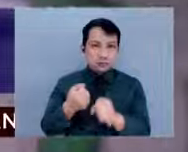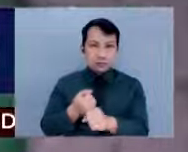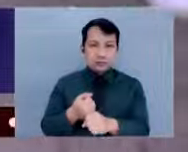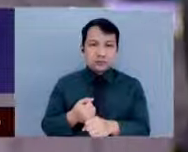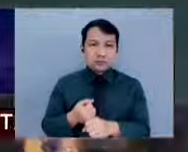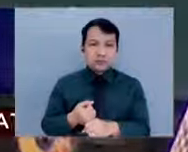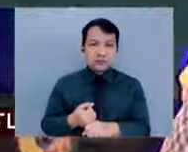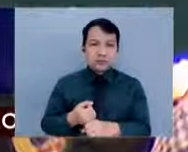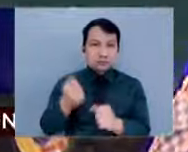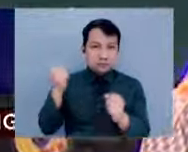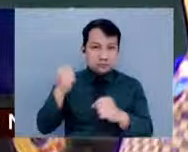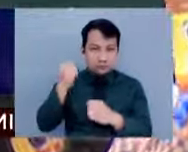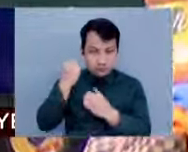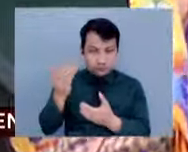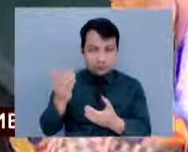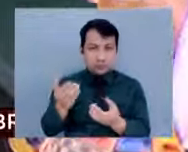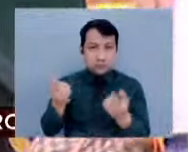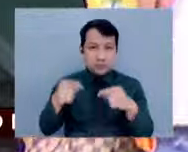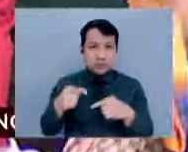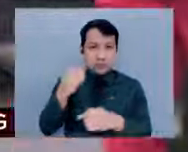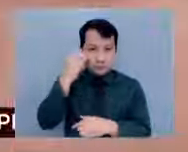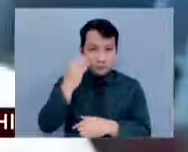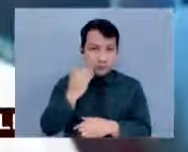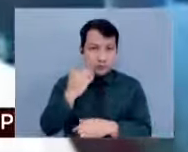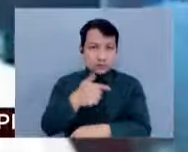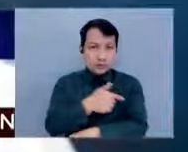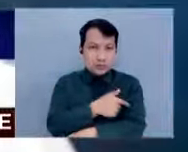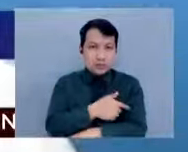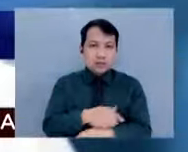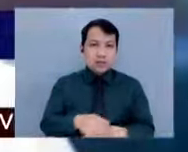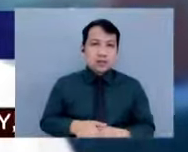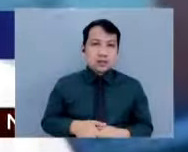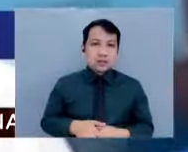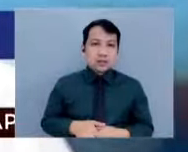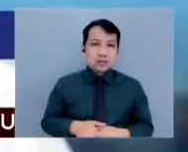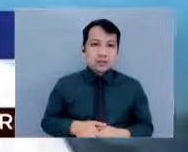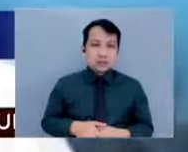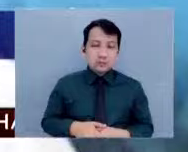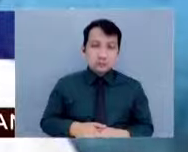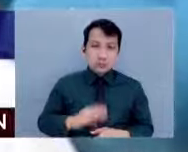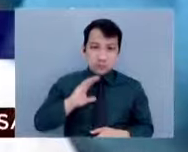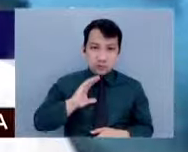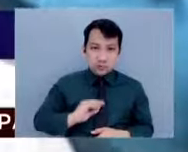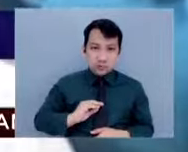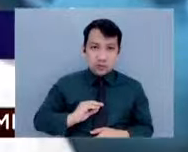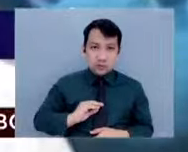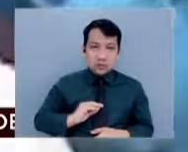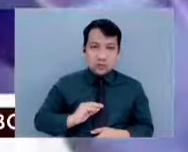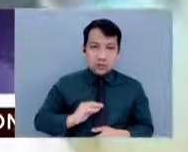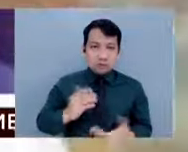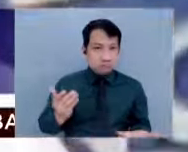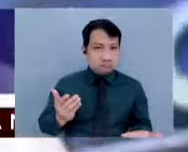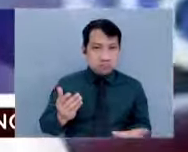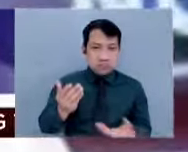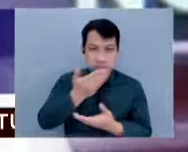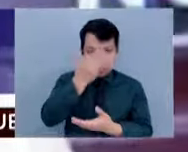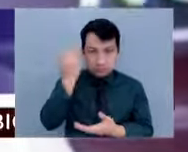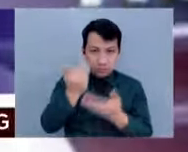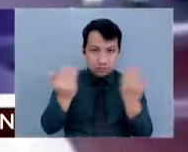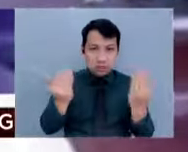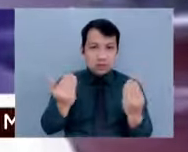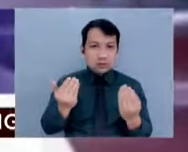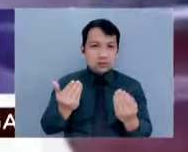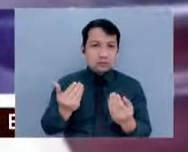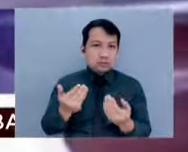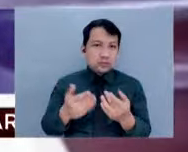na raw nila ng paraan ang kakulangan sa bakuna. Maliban sa bumaba yung pagbabakuna, nakalimutan, tinamad, o